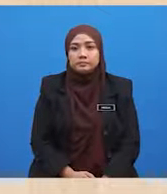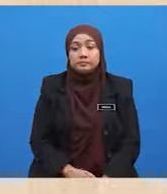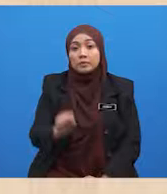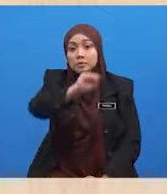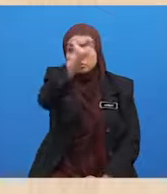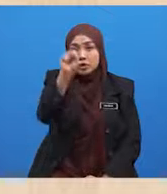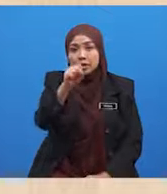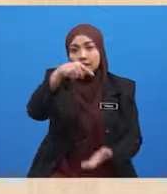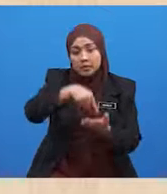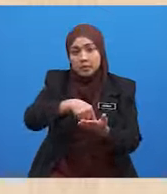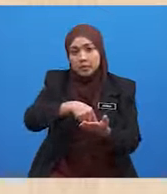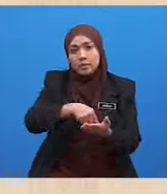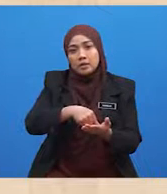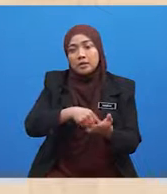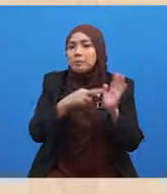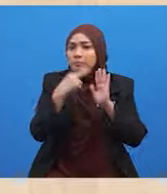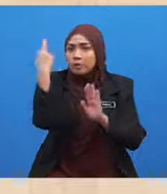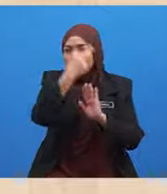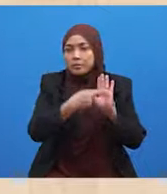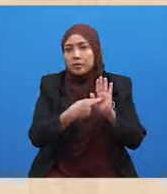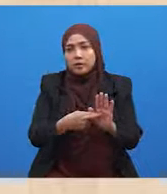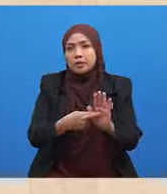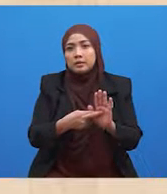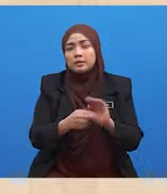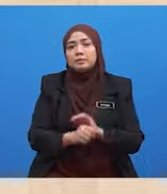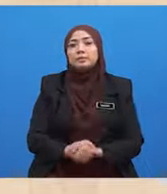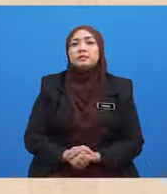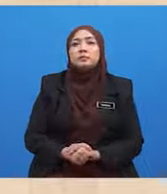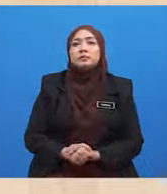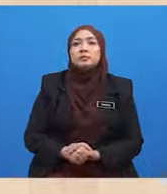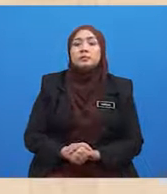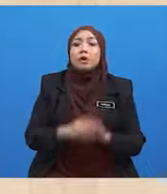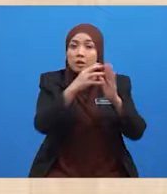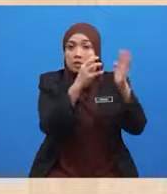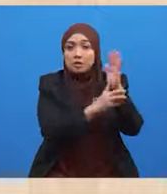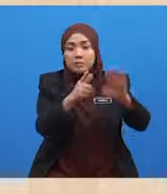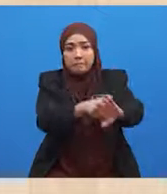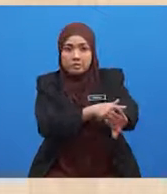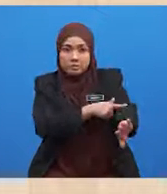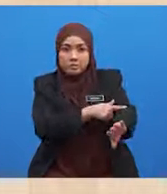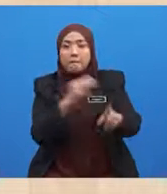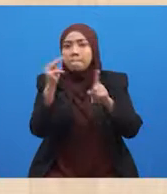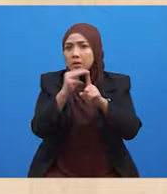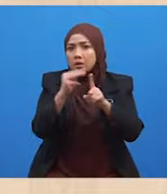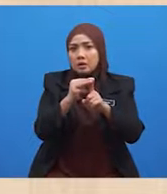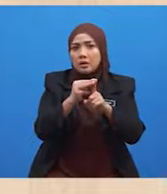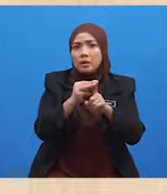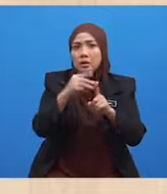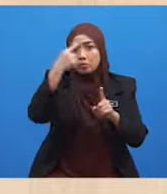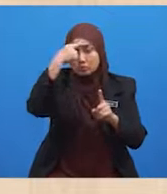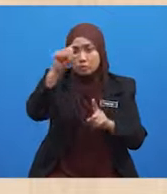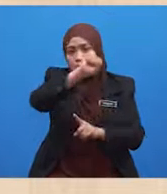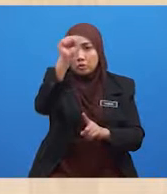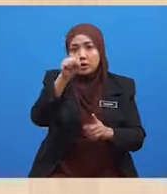Soalnya ini merupakan soalan dari bahagian B yaitu SY panjang maka yang diperuntukkan